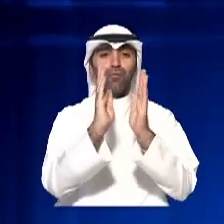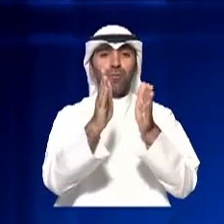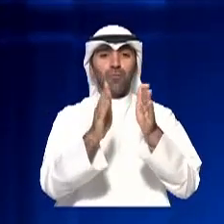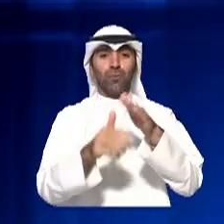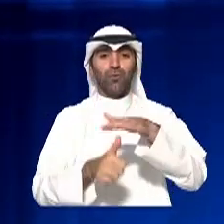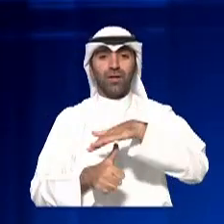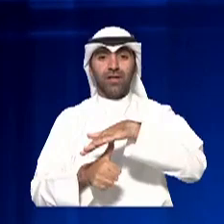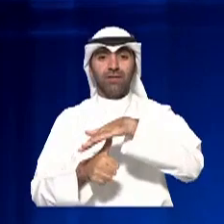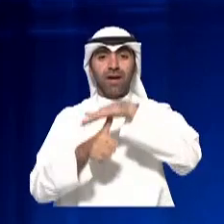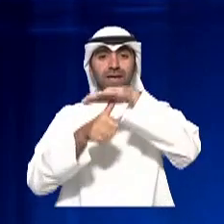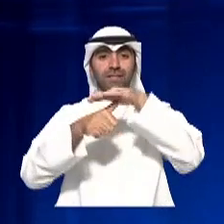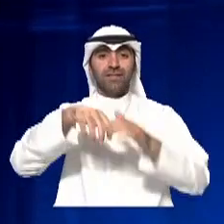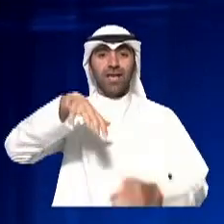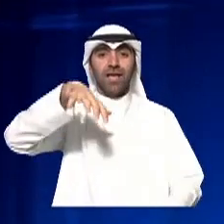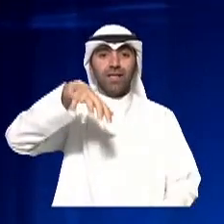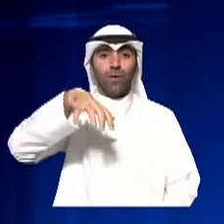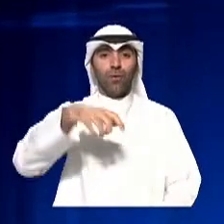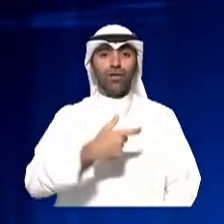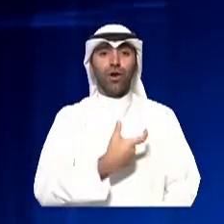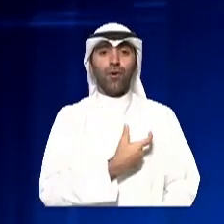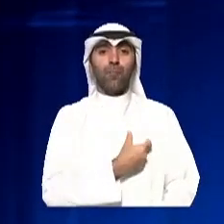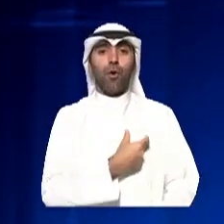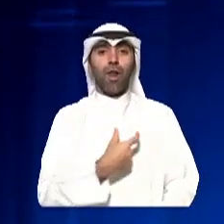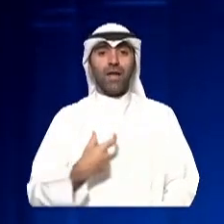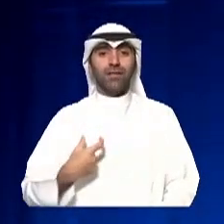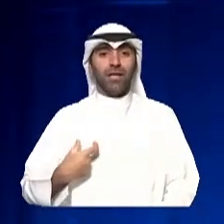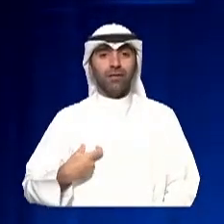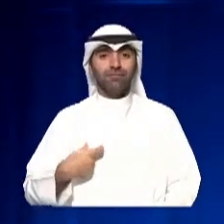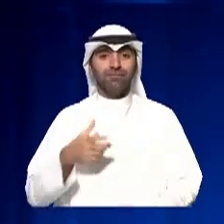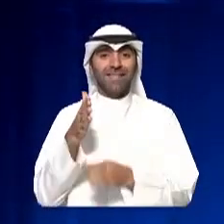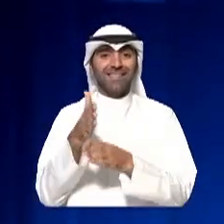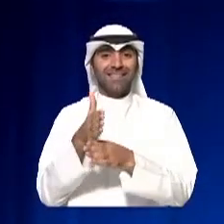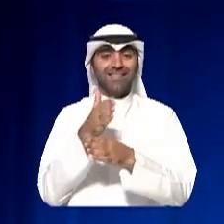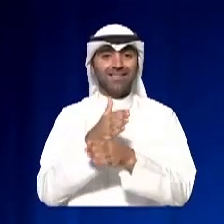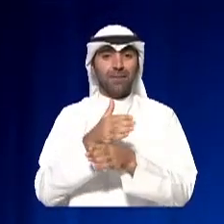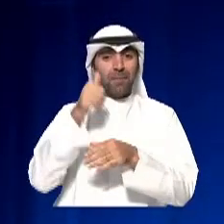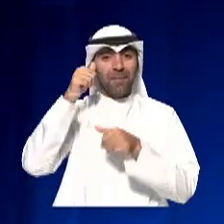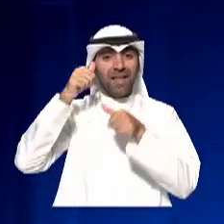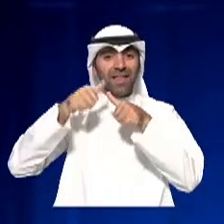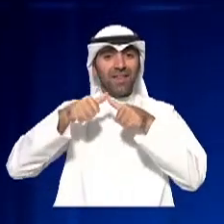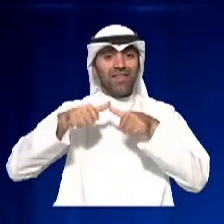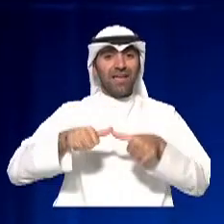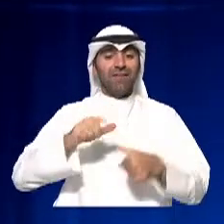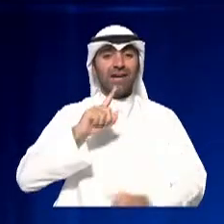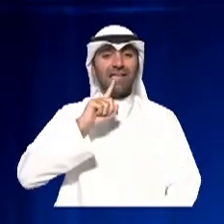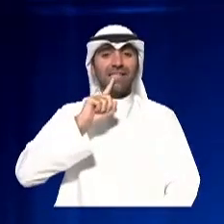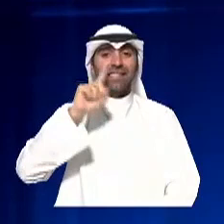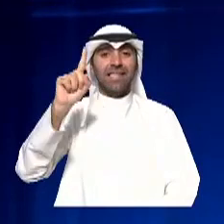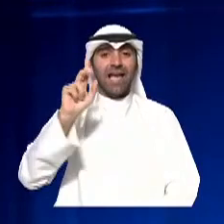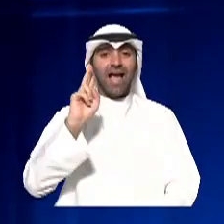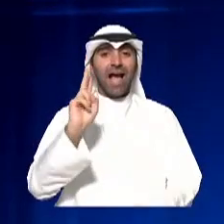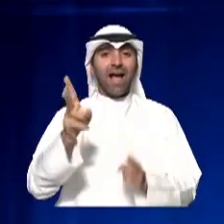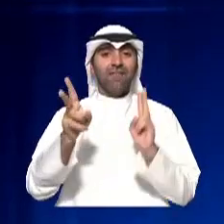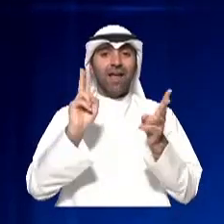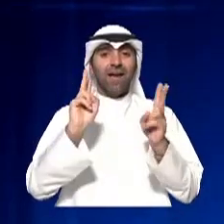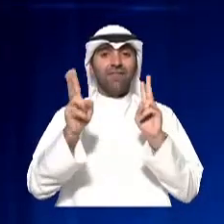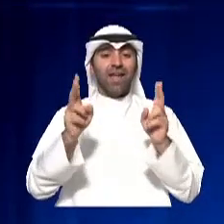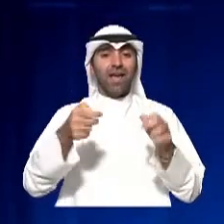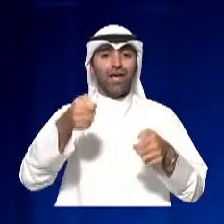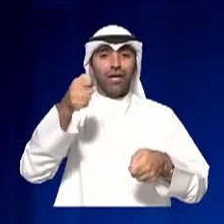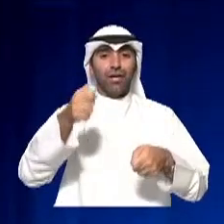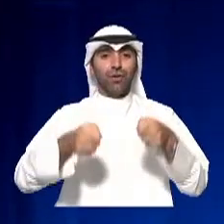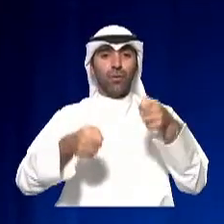دودا رئيس جمهورية بولندا الصديقة. ضمنها سموه خالص تهاني بمناسبة العيد الوطني